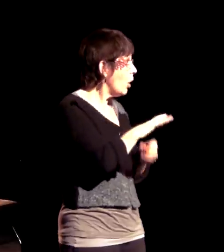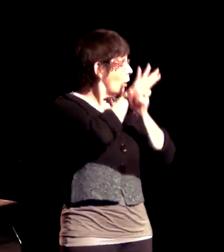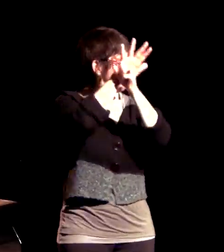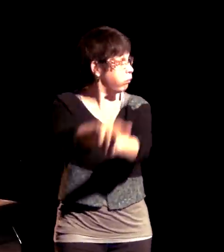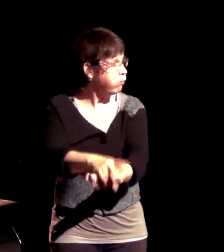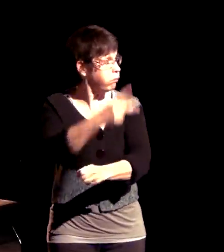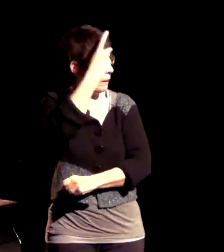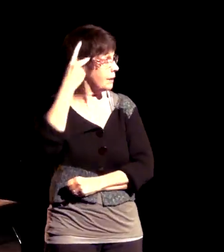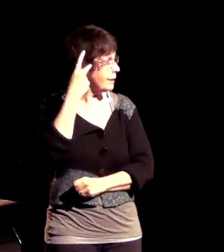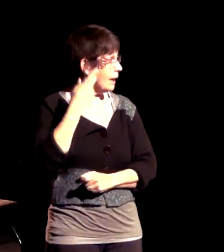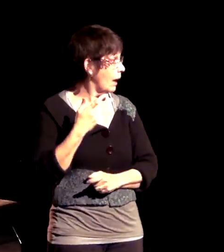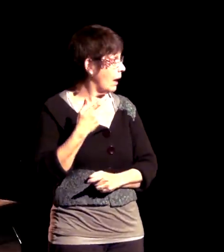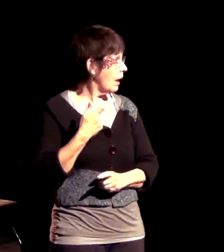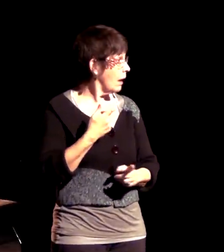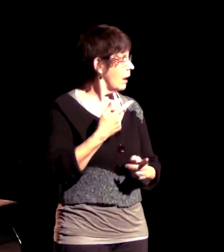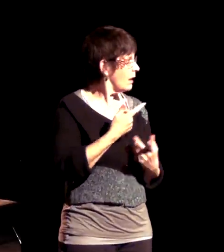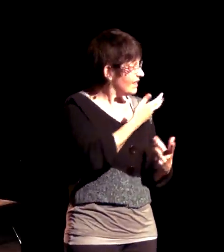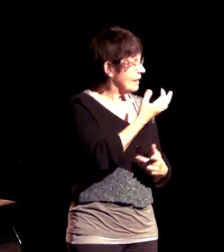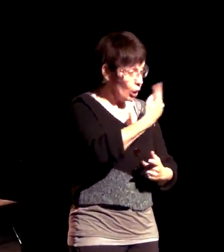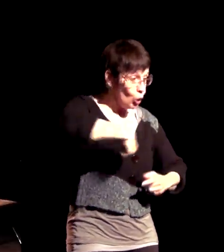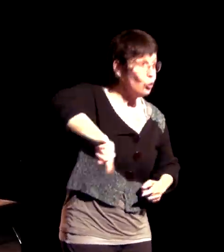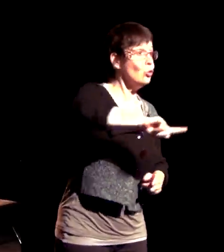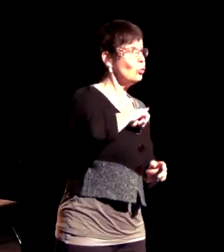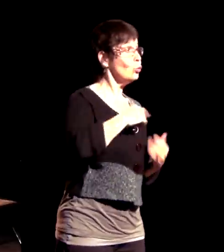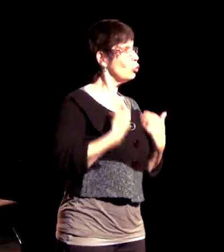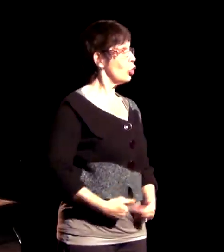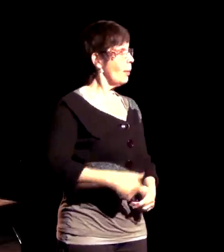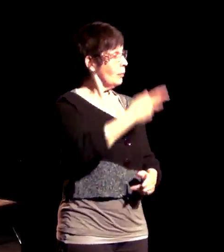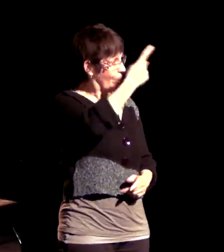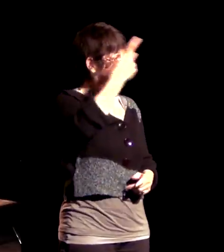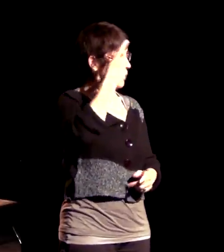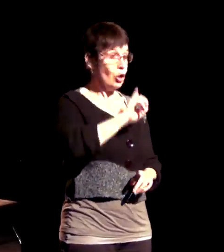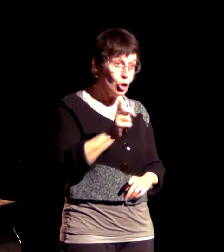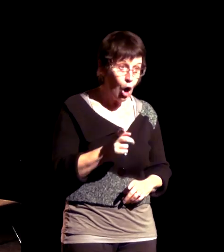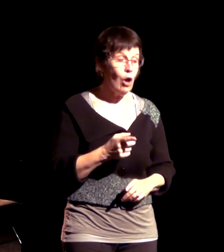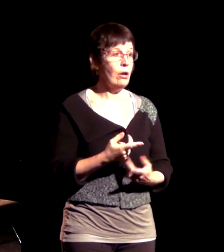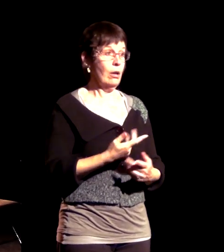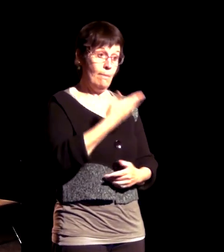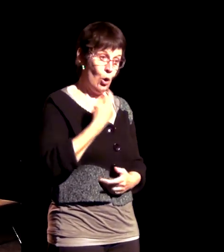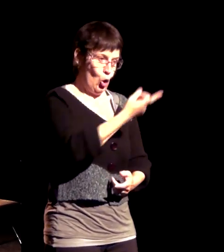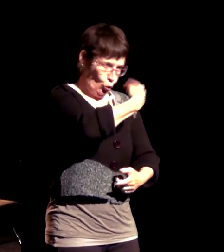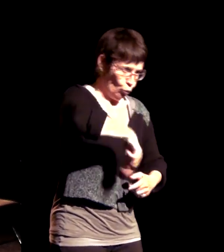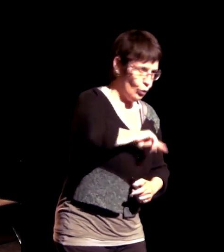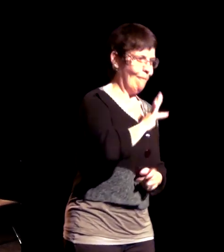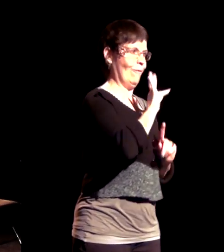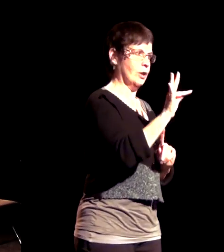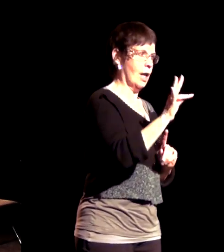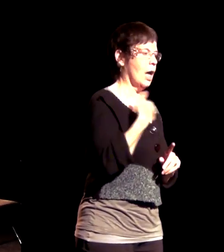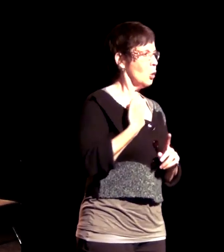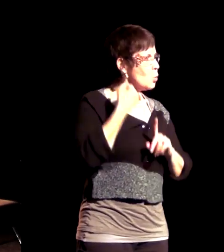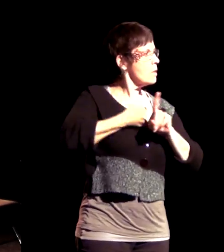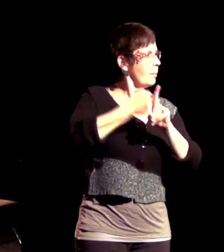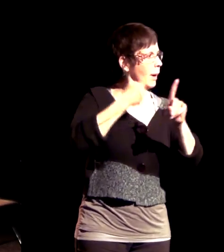qui opprime les Palestiniens. Donc plutôt que de dire « nous sommes des Palestiniens », dit « nous sommes des Français et nous allons nous battre contre le fait que l'État français opprime les Palestiniens ».